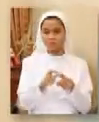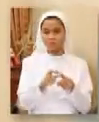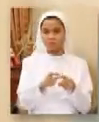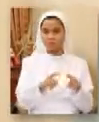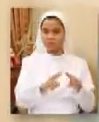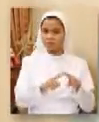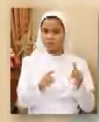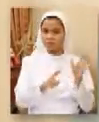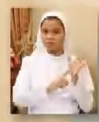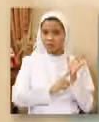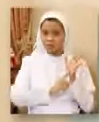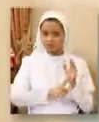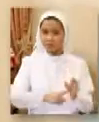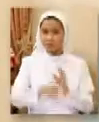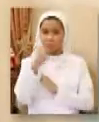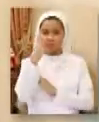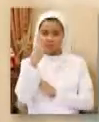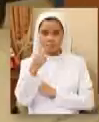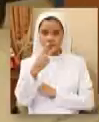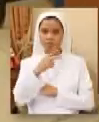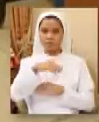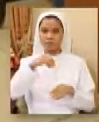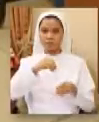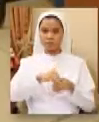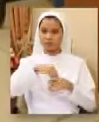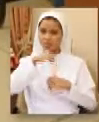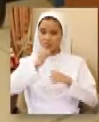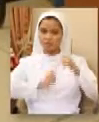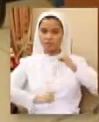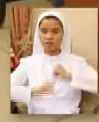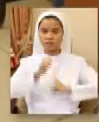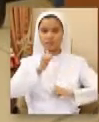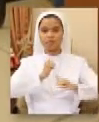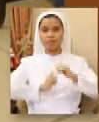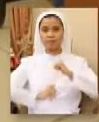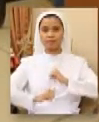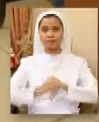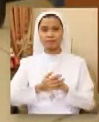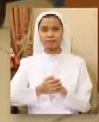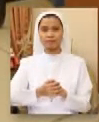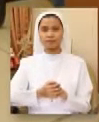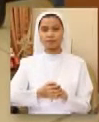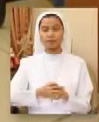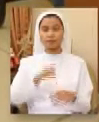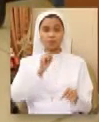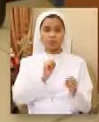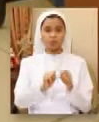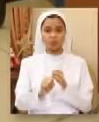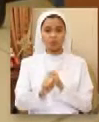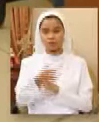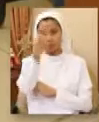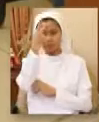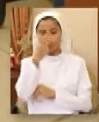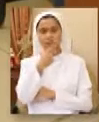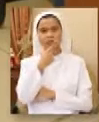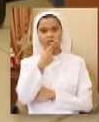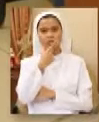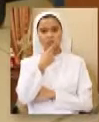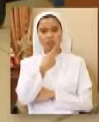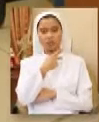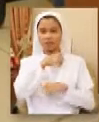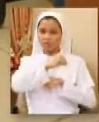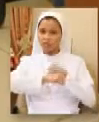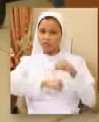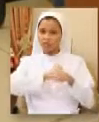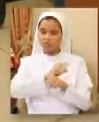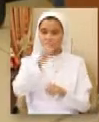ng sakripisyo, mamumove ka na, di ba? Mamumove ka na. No? Kaya ang mga magulang na nagsasakripisyo para sa iyang anak,